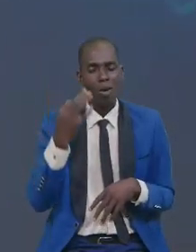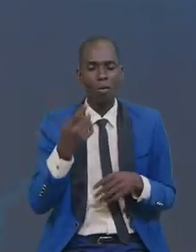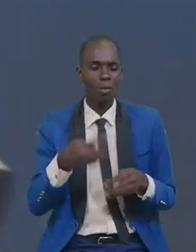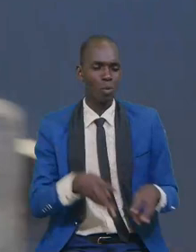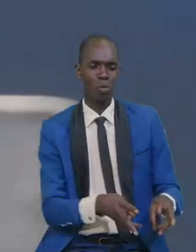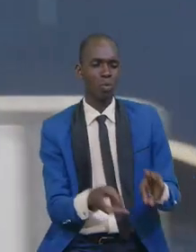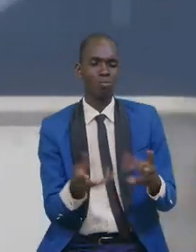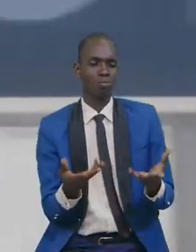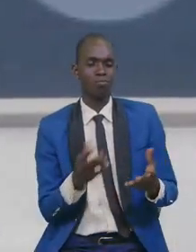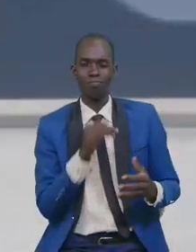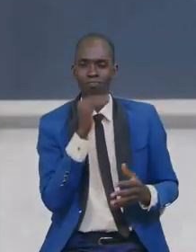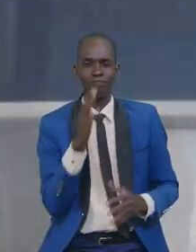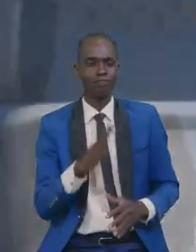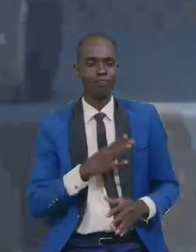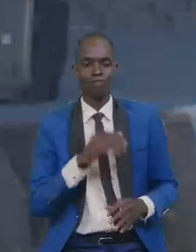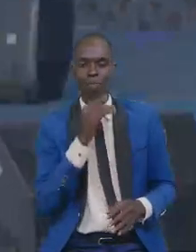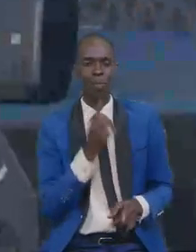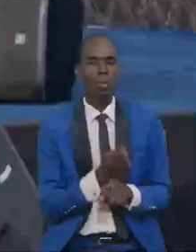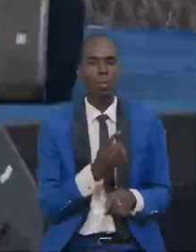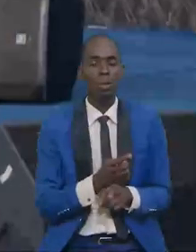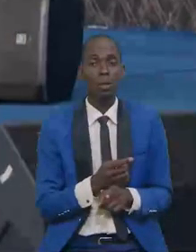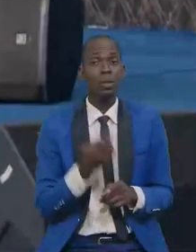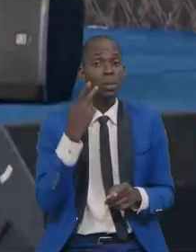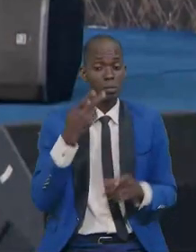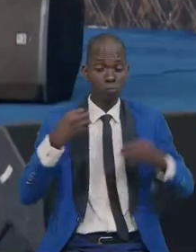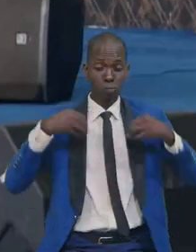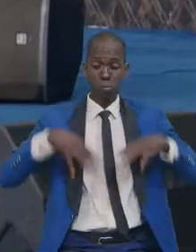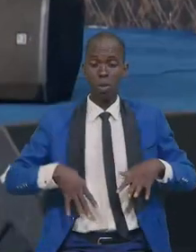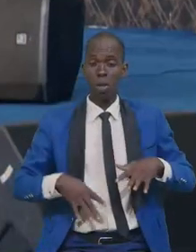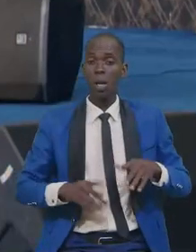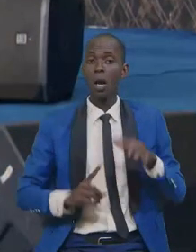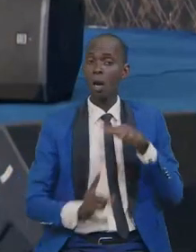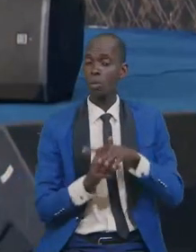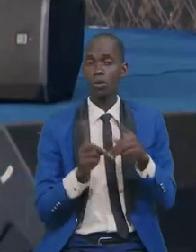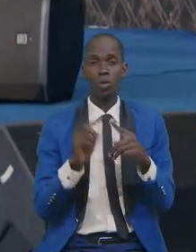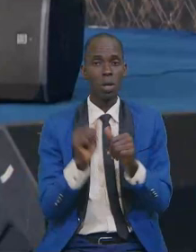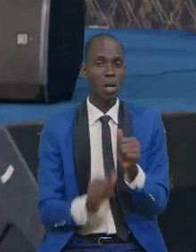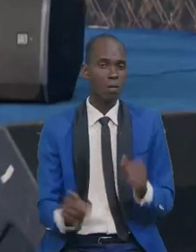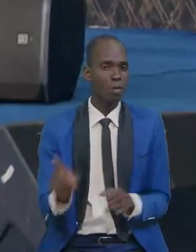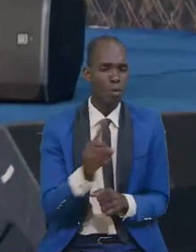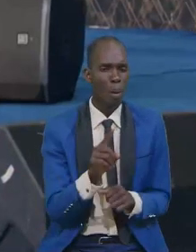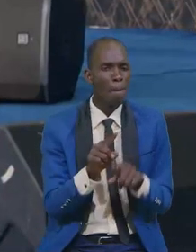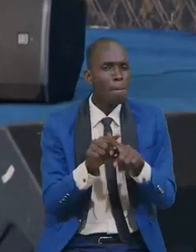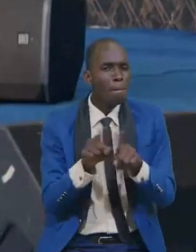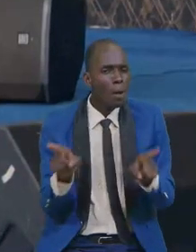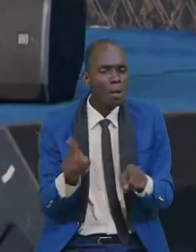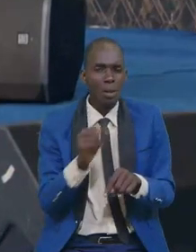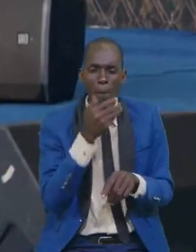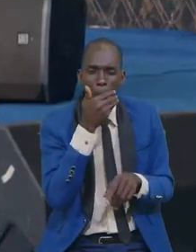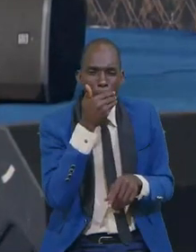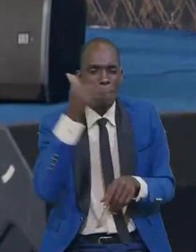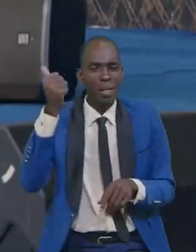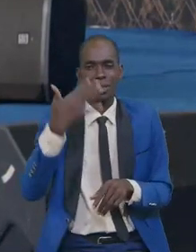À cause de la route, le découragement est venu et ça vient à tout le monde. Mais la meilleure chose à